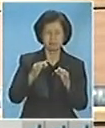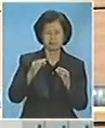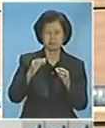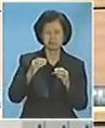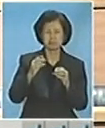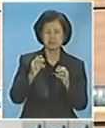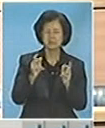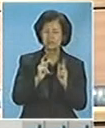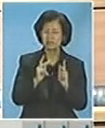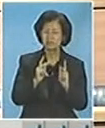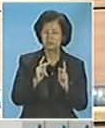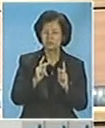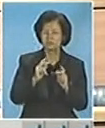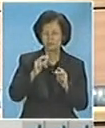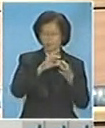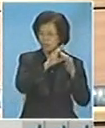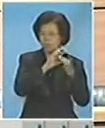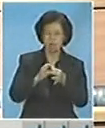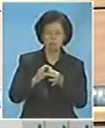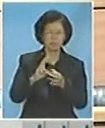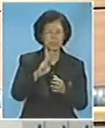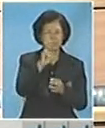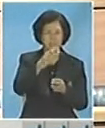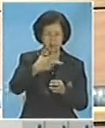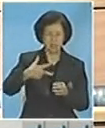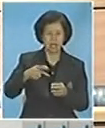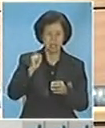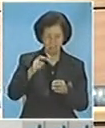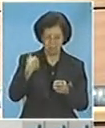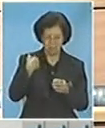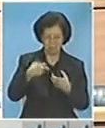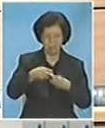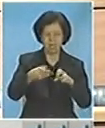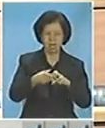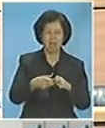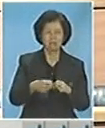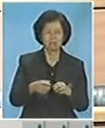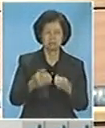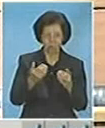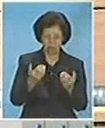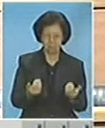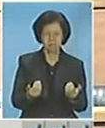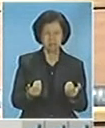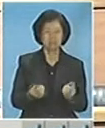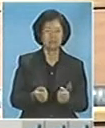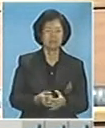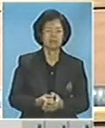องกันว่าการใช้ภาษานั้นมีปัญหาโดยเฉพาะในยุคปัจจุบันโลก